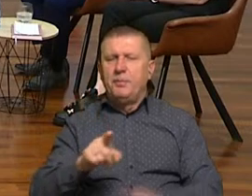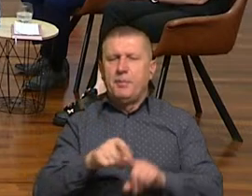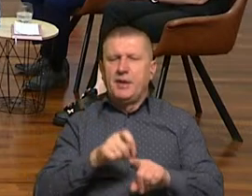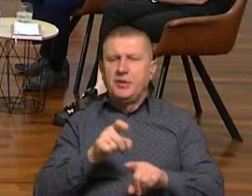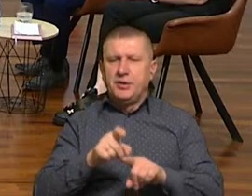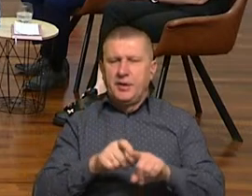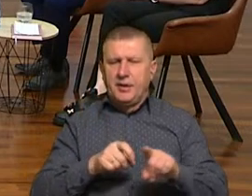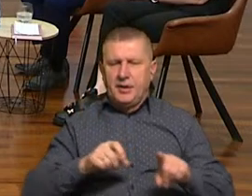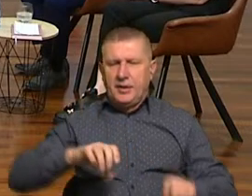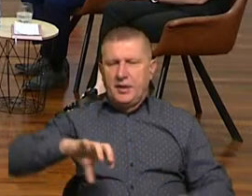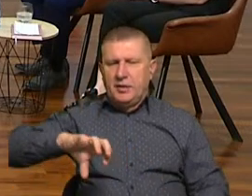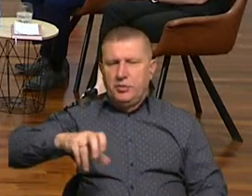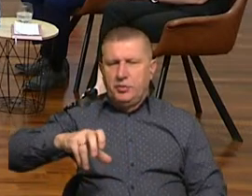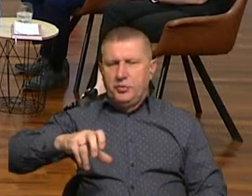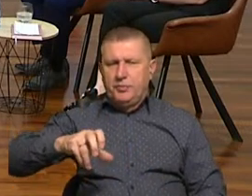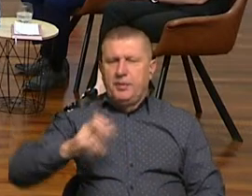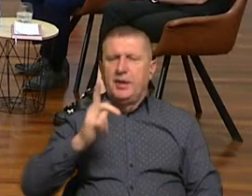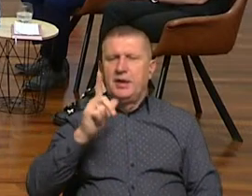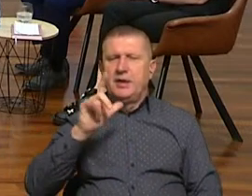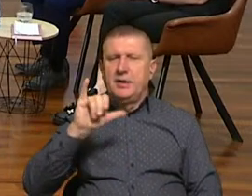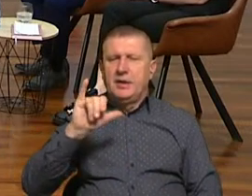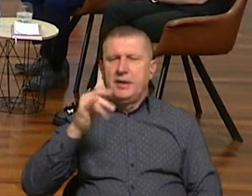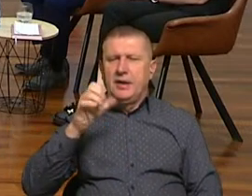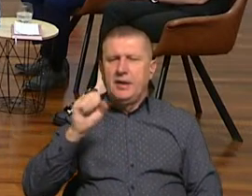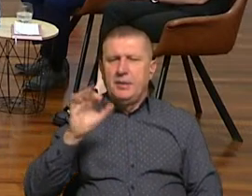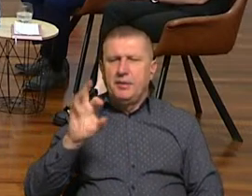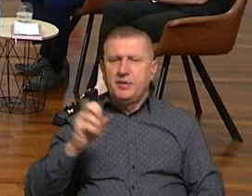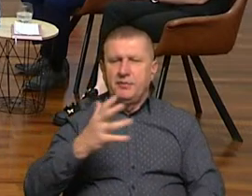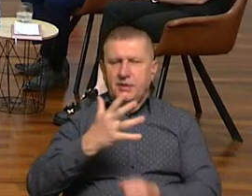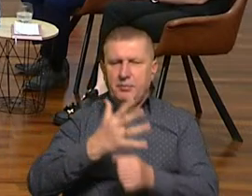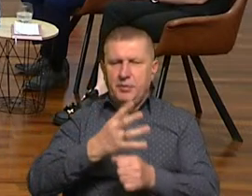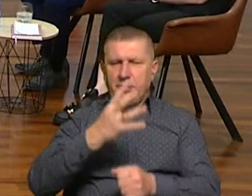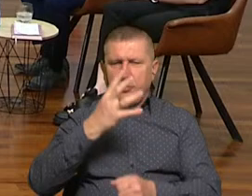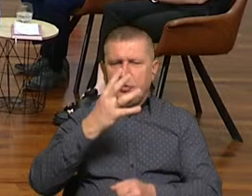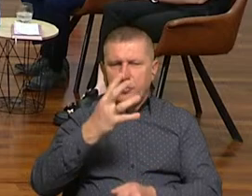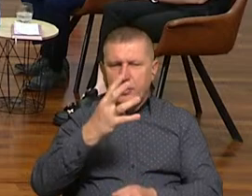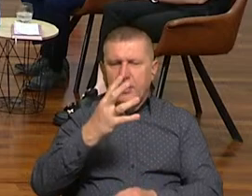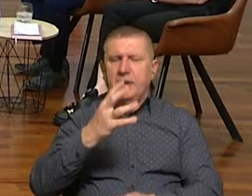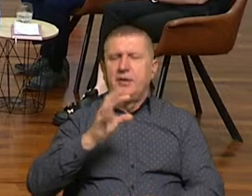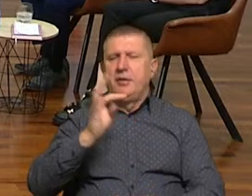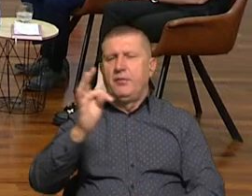Października. Jarosław Klimaszewski, lat 54,